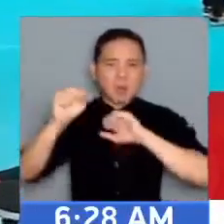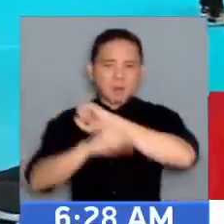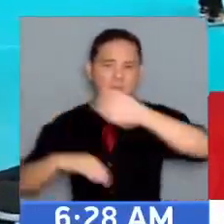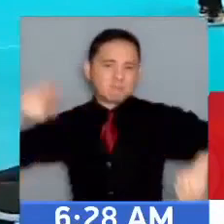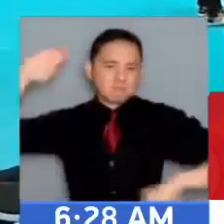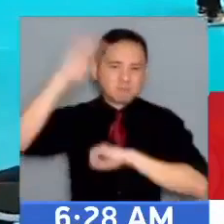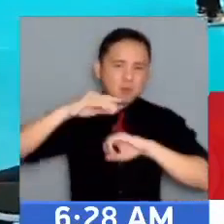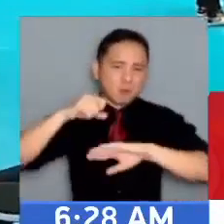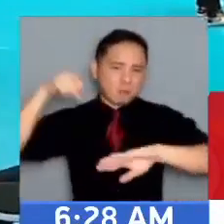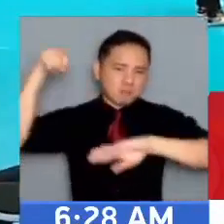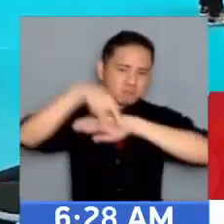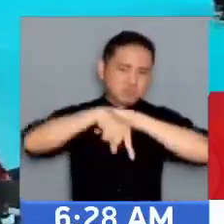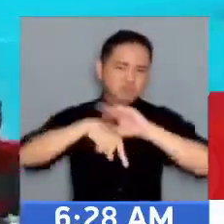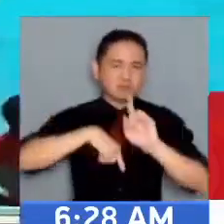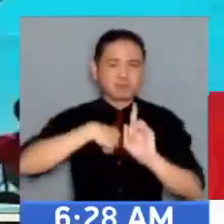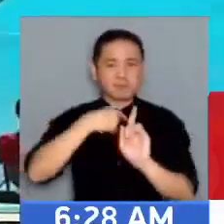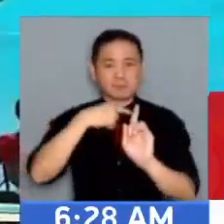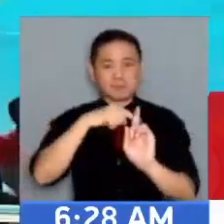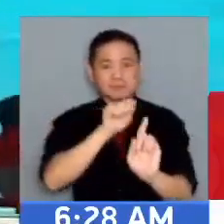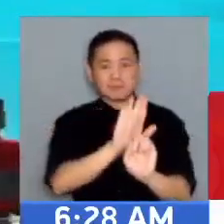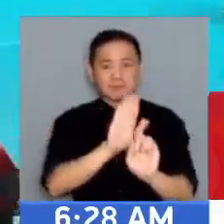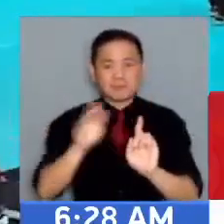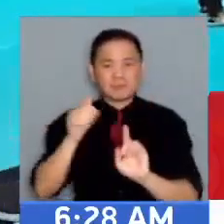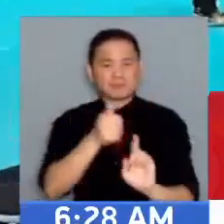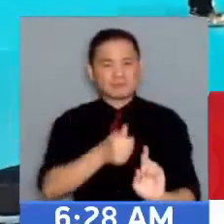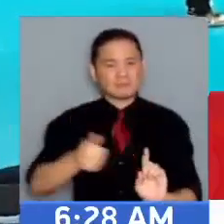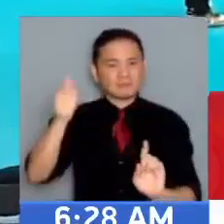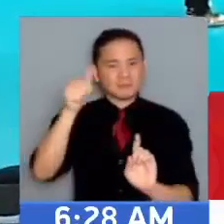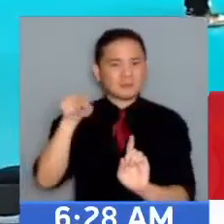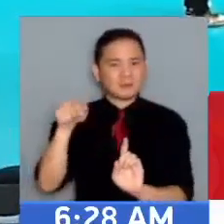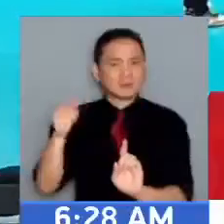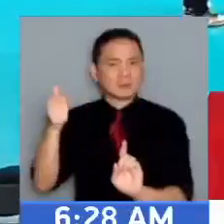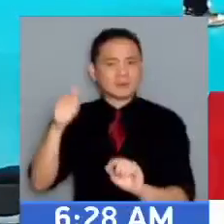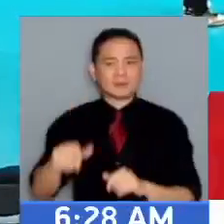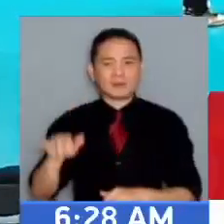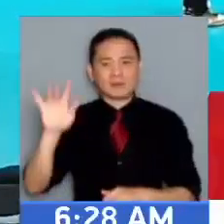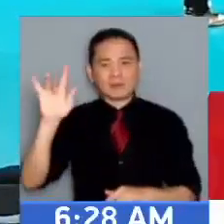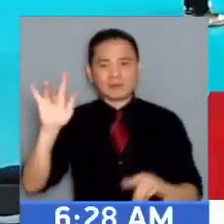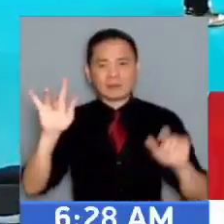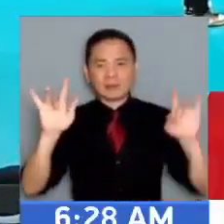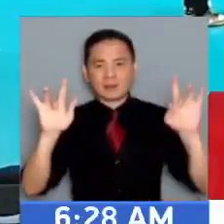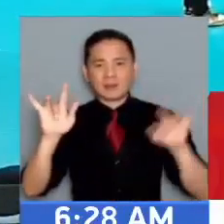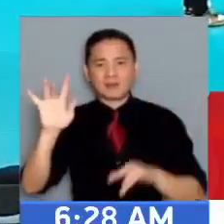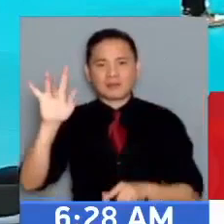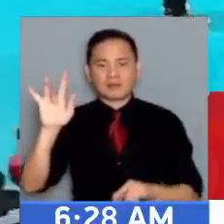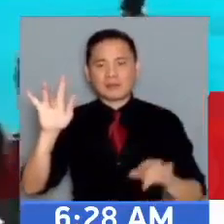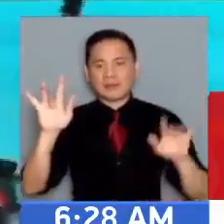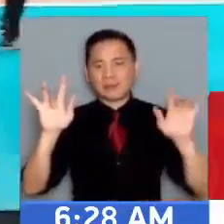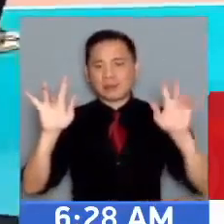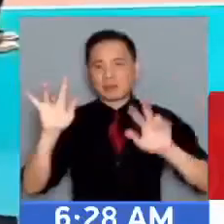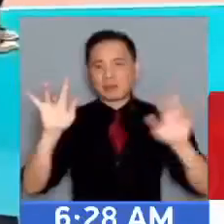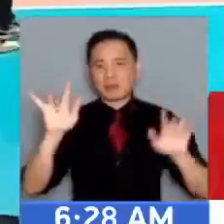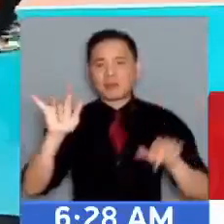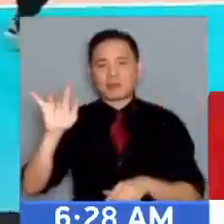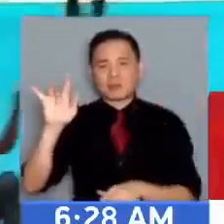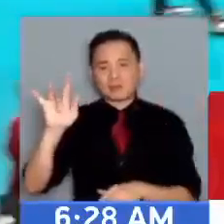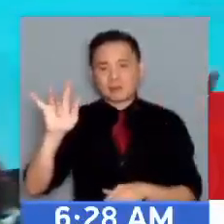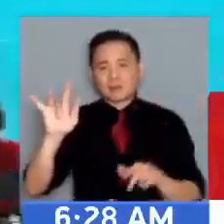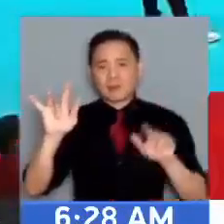ang Lyceum. Final score, 25-18, 25-23, 25-31 at